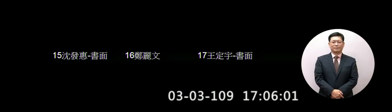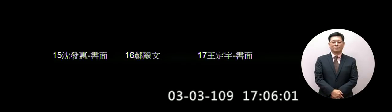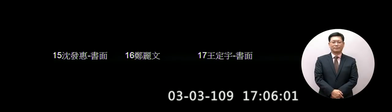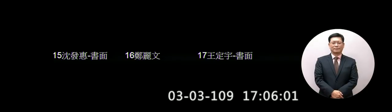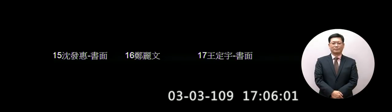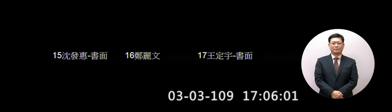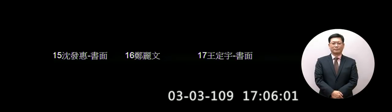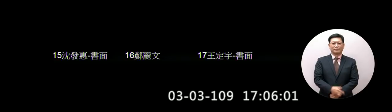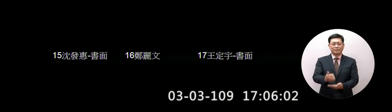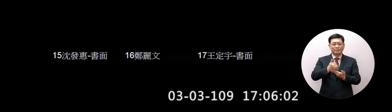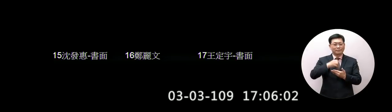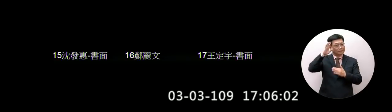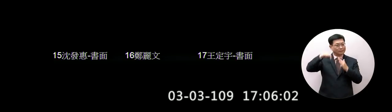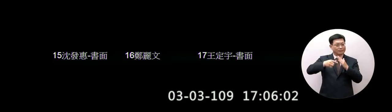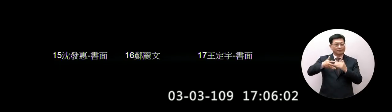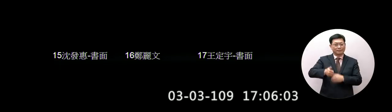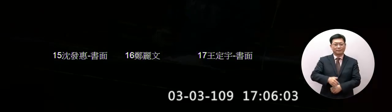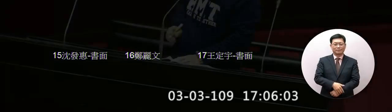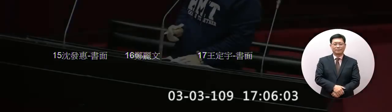请苏院长。